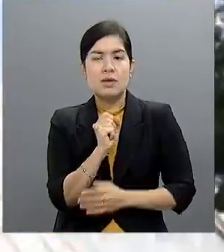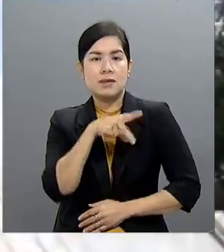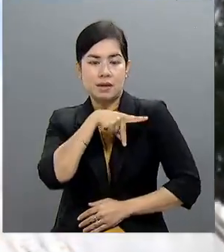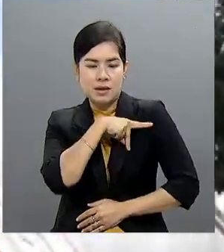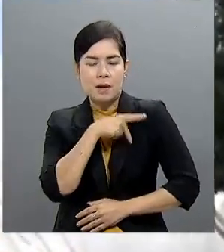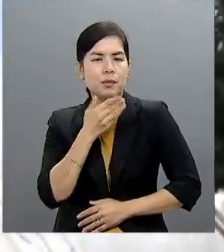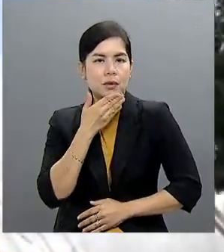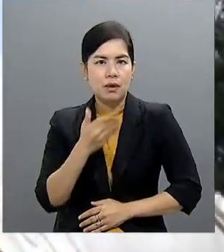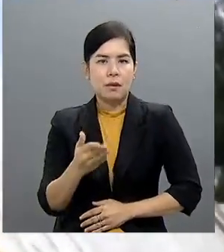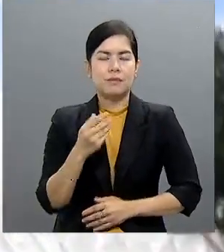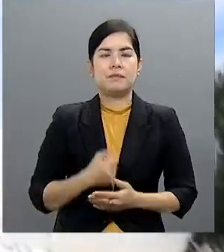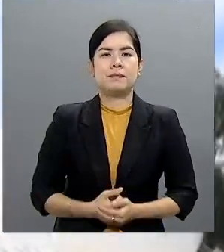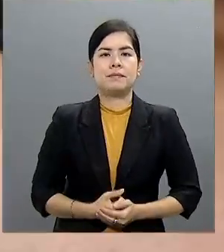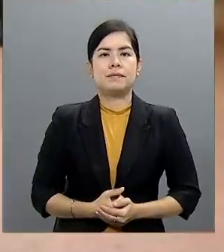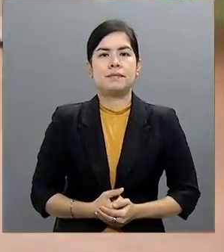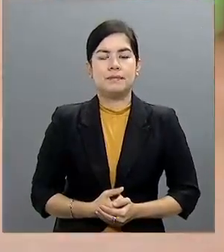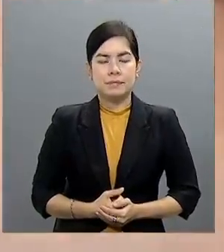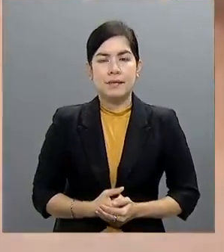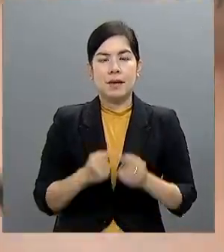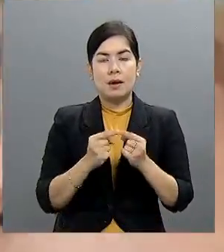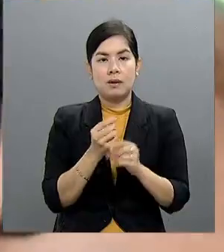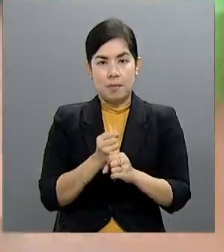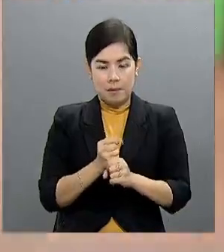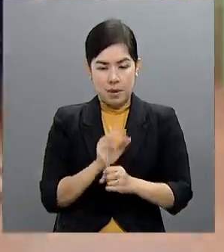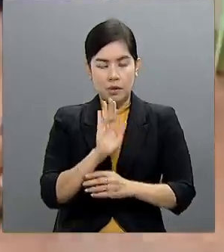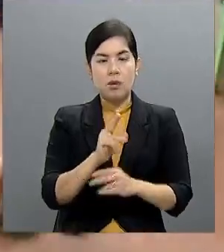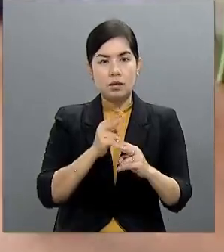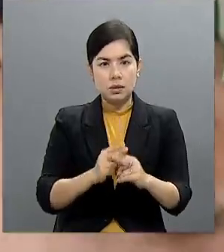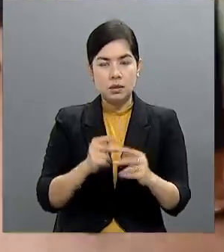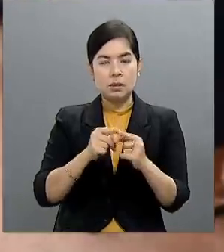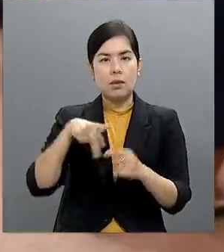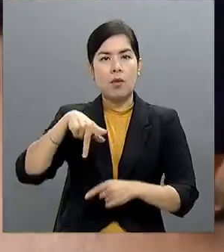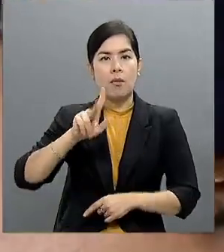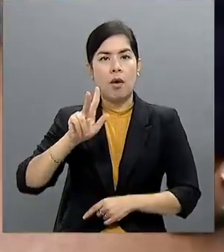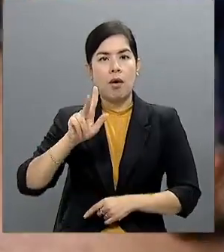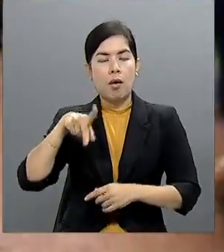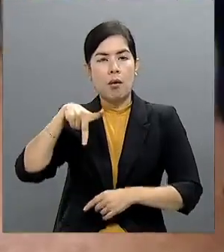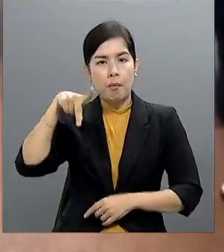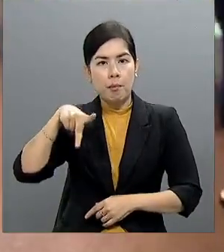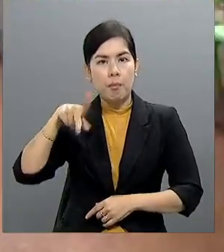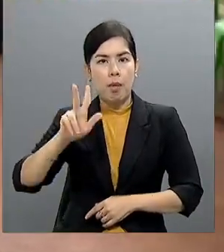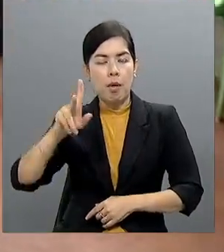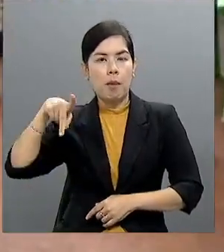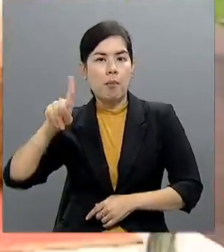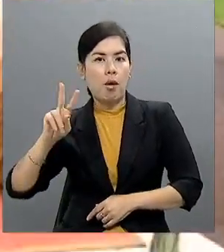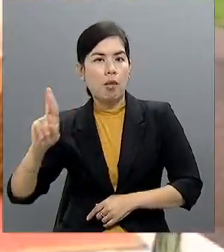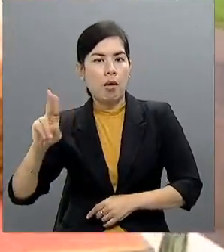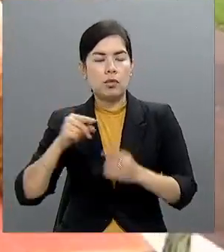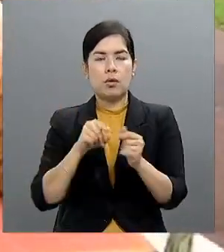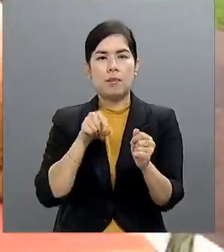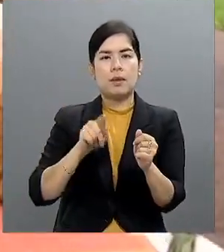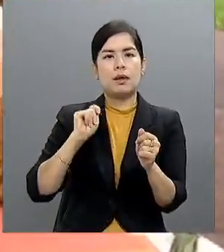ภูมินะคะสำหรับพระพ.ป.ร.กาญจนธรรมพิทักษ์วัดทองผาภูมิตำบลท่าขนุนอำเภอทองผาภูมิจังหวัดกาญจ